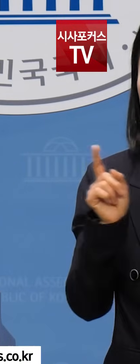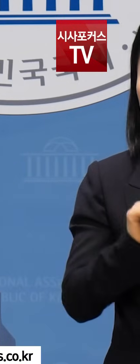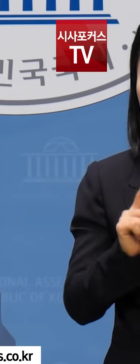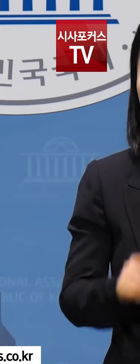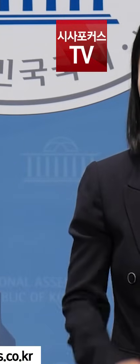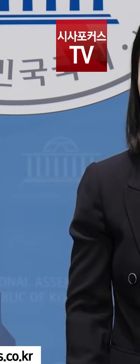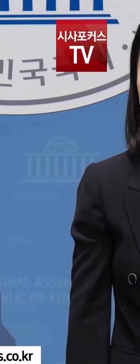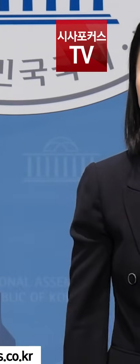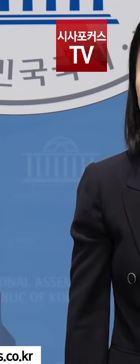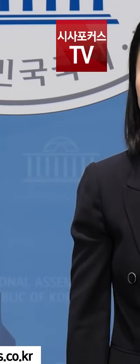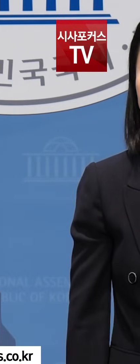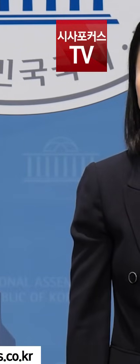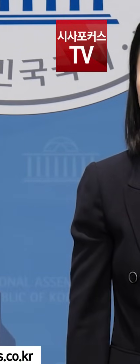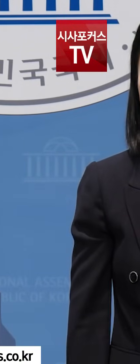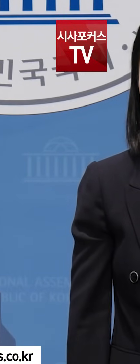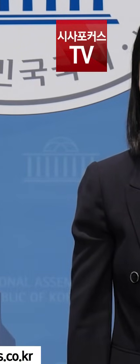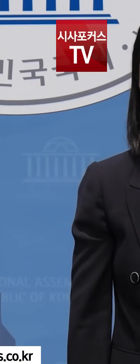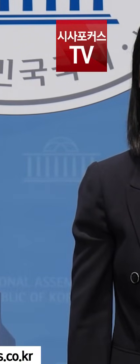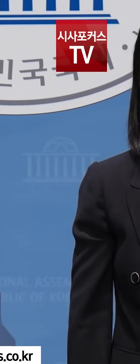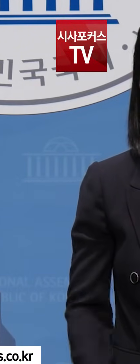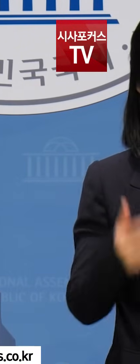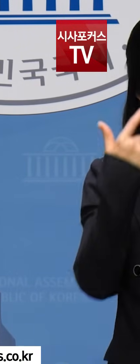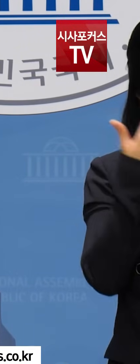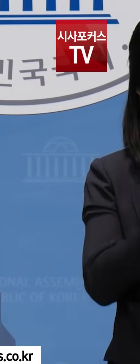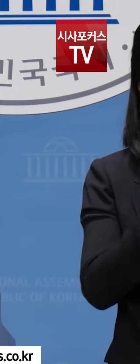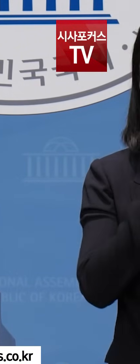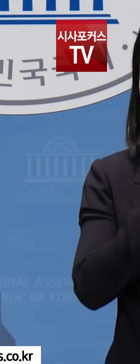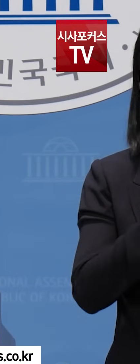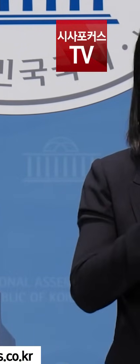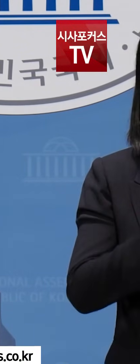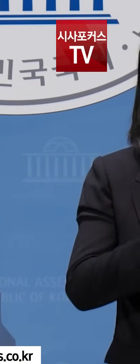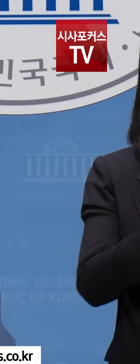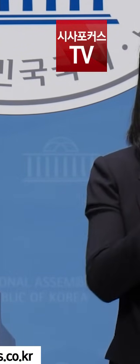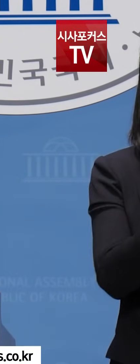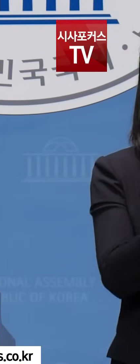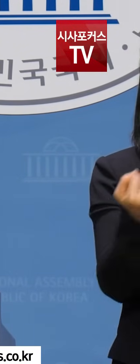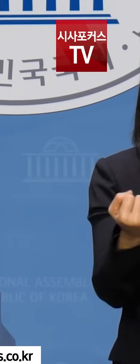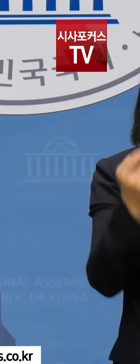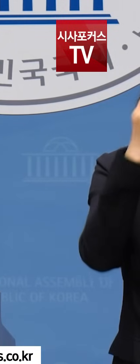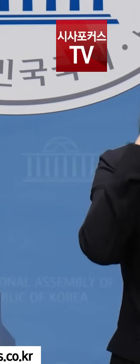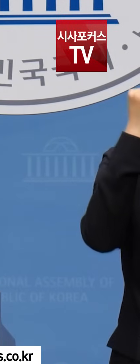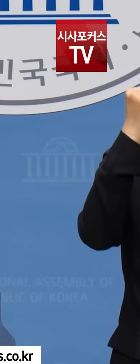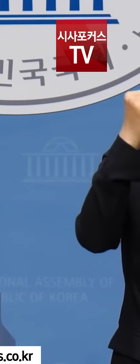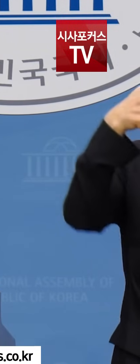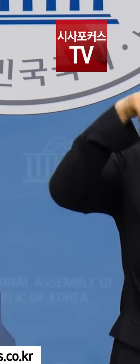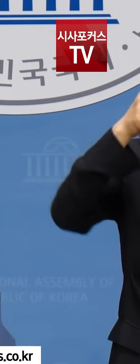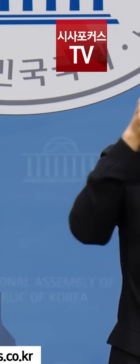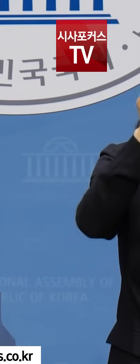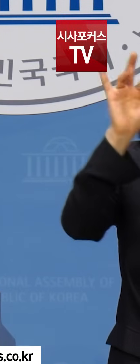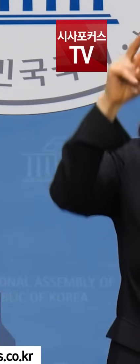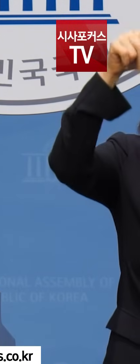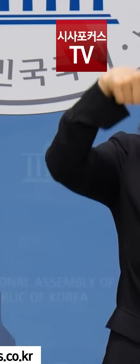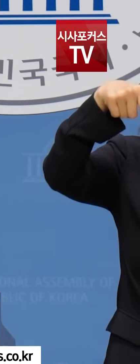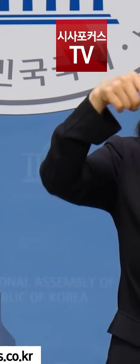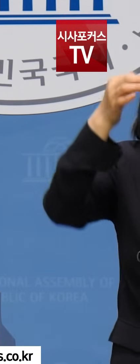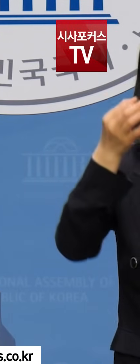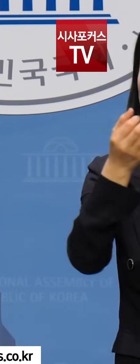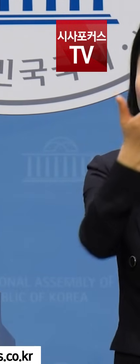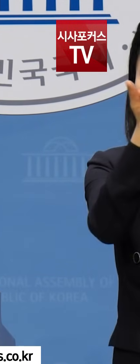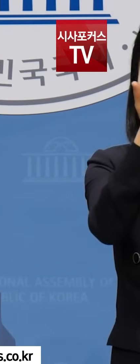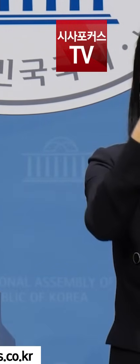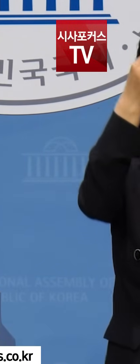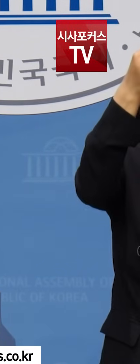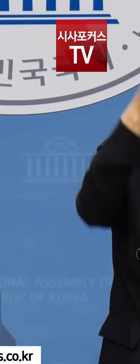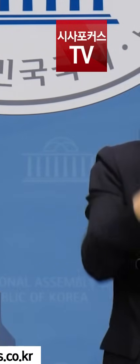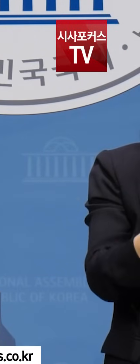것입니다. 첫 번째, 우선 권양숙 씨가 뇌물로 받았다는 돈으로 노정연 씨가 산 그